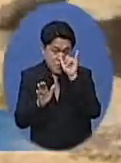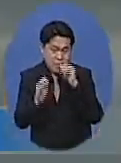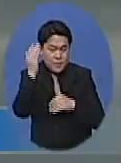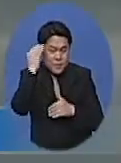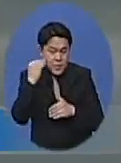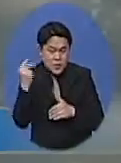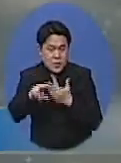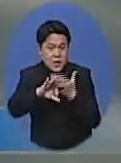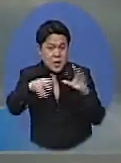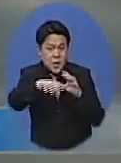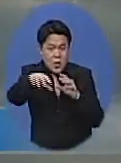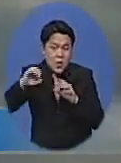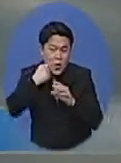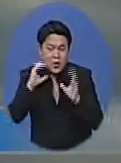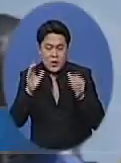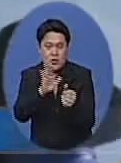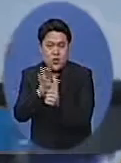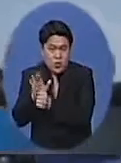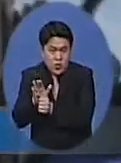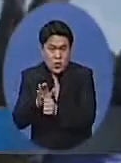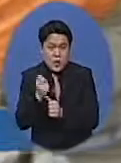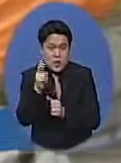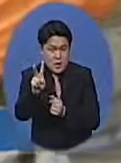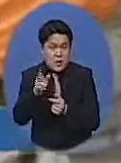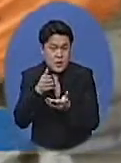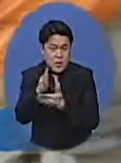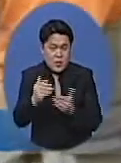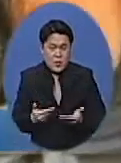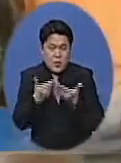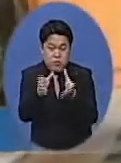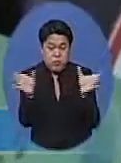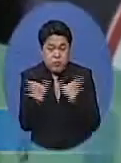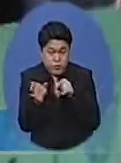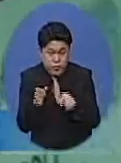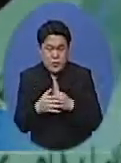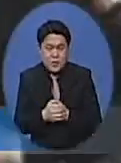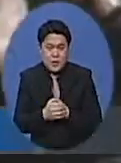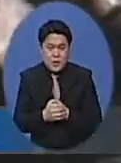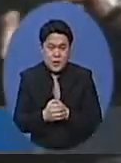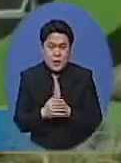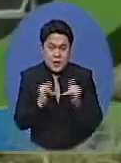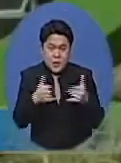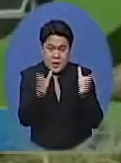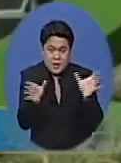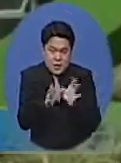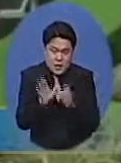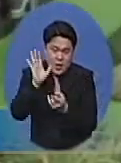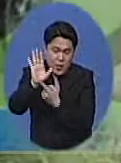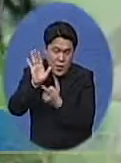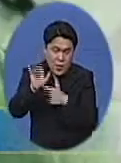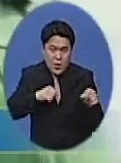국내와 제3세계 어려운 아동을 돕는 미디어 전문 자원봉사 동아리입니다. NGO의 방송 활동에 관심